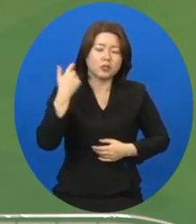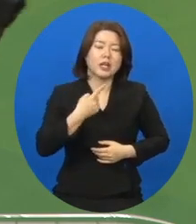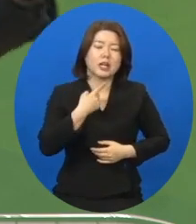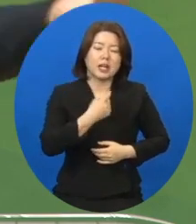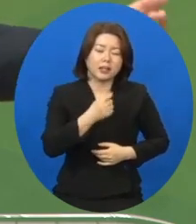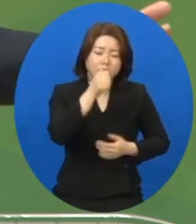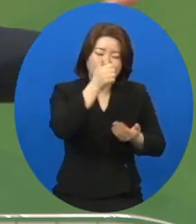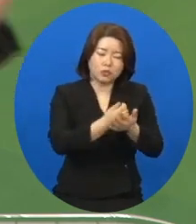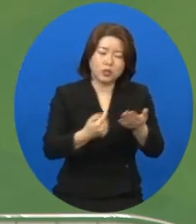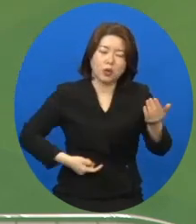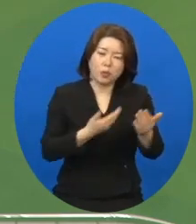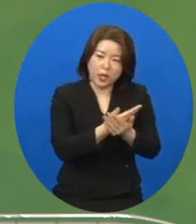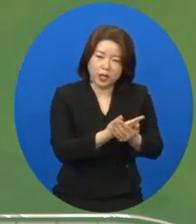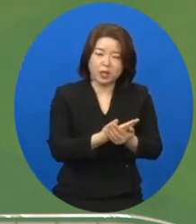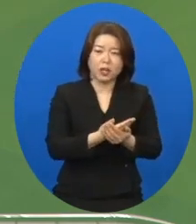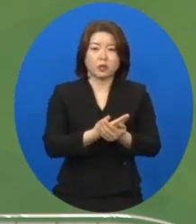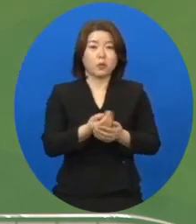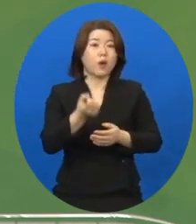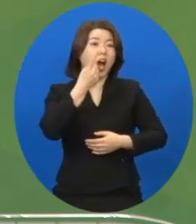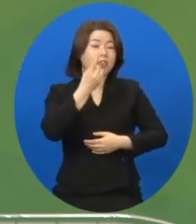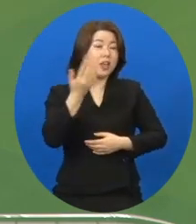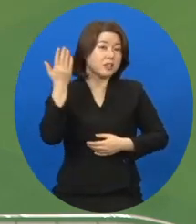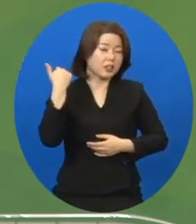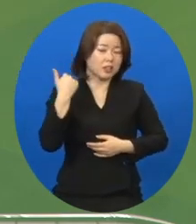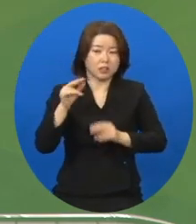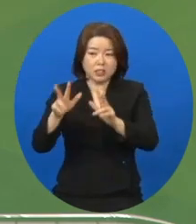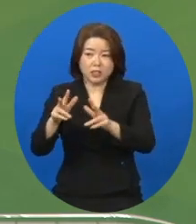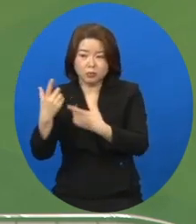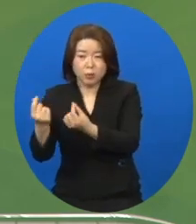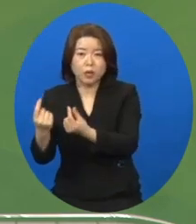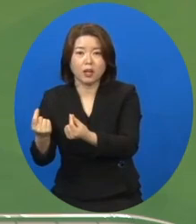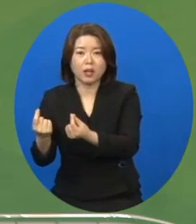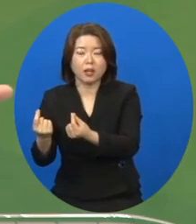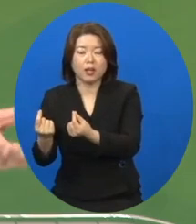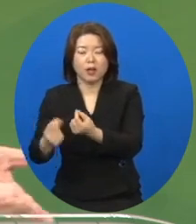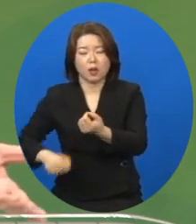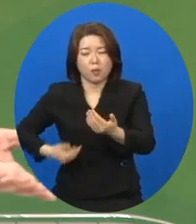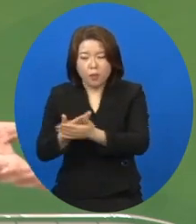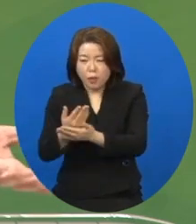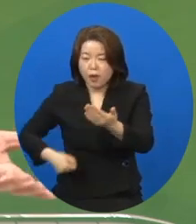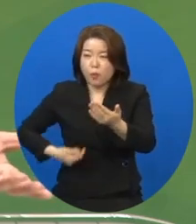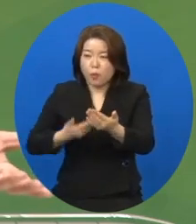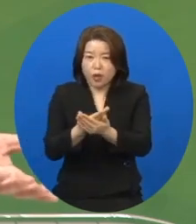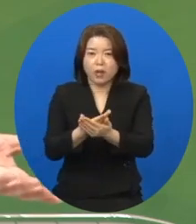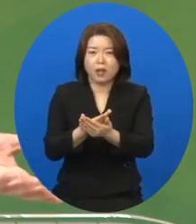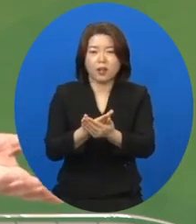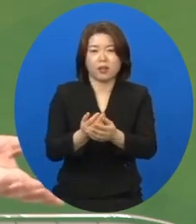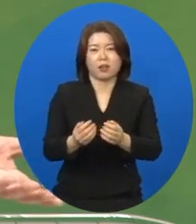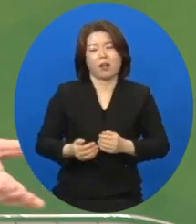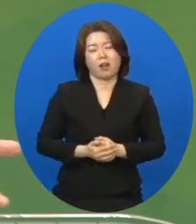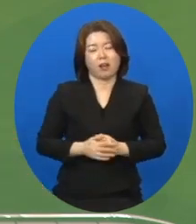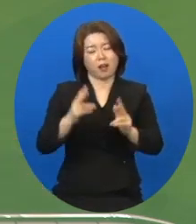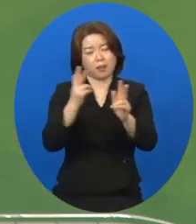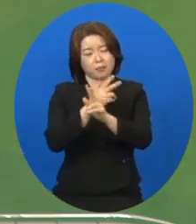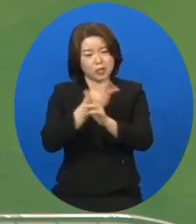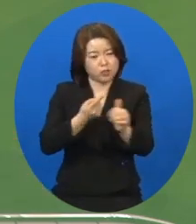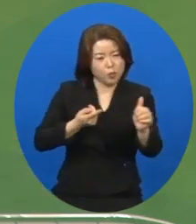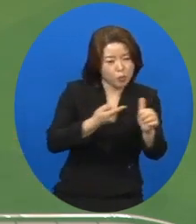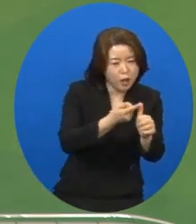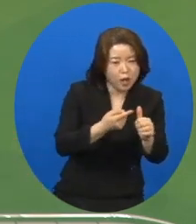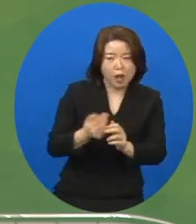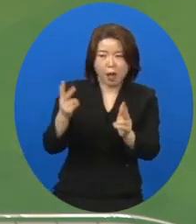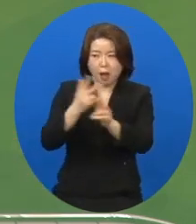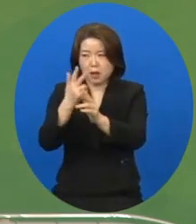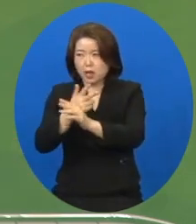한 달 전에 회개했던 그거 지금도 또 회개하고 그러면 매주 살인 저지르고 강도짓하는